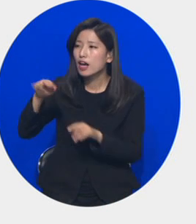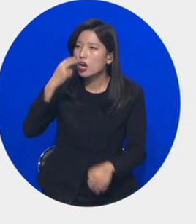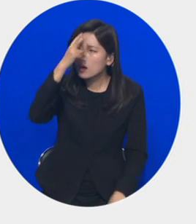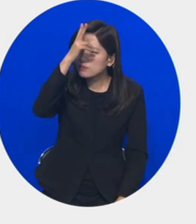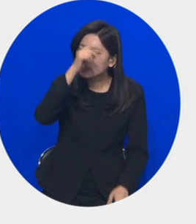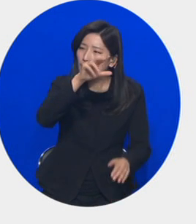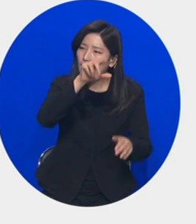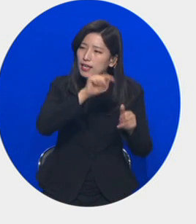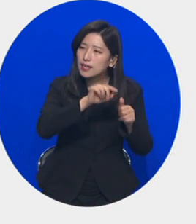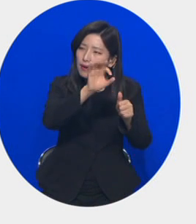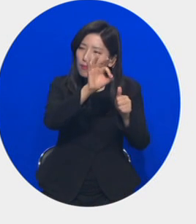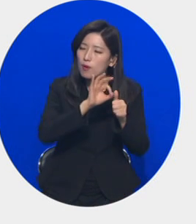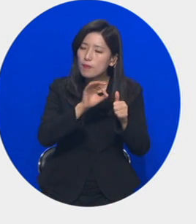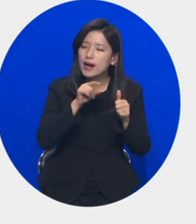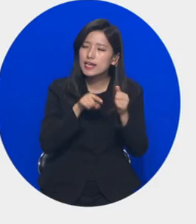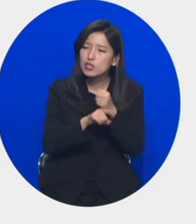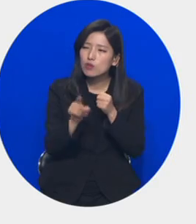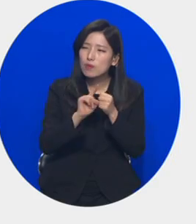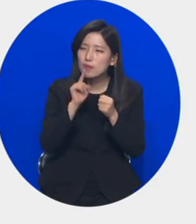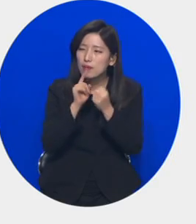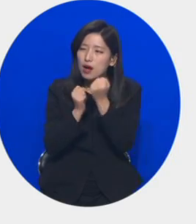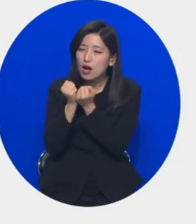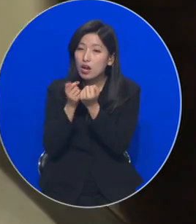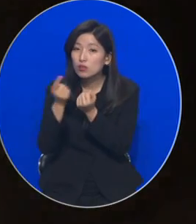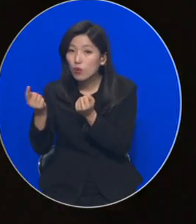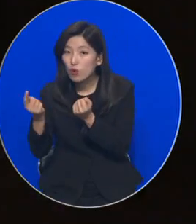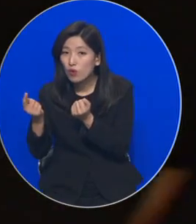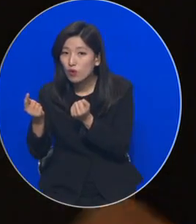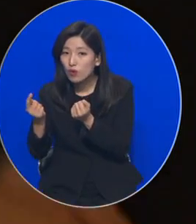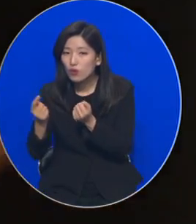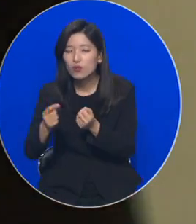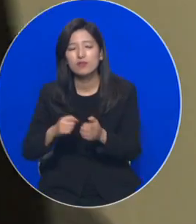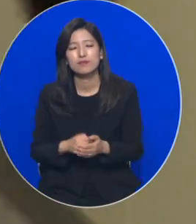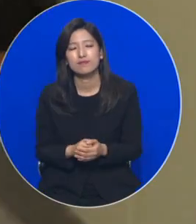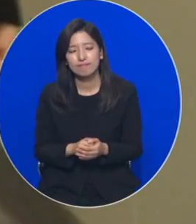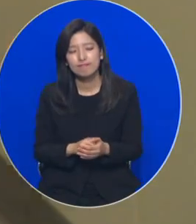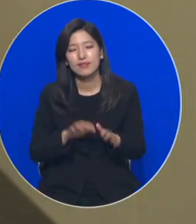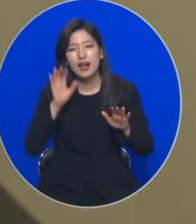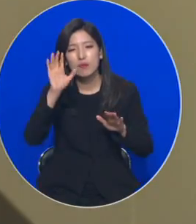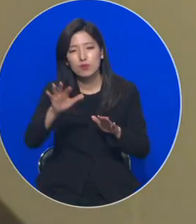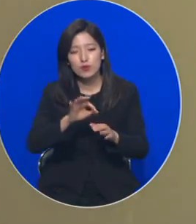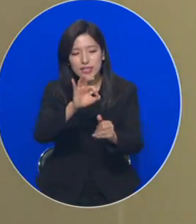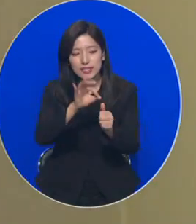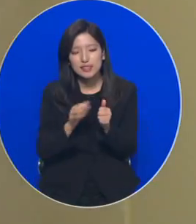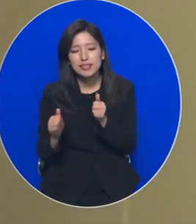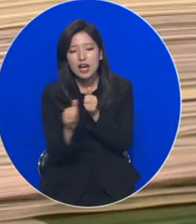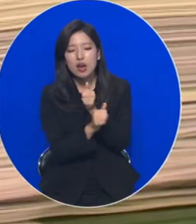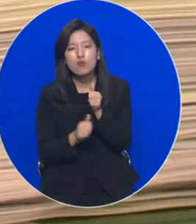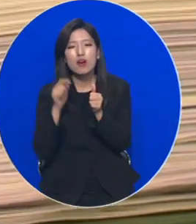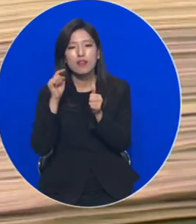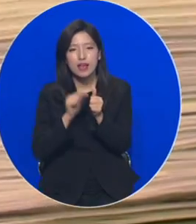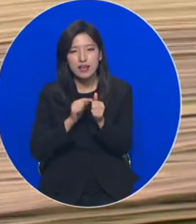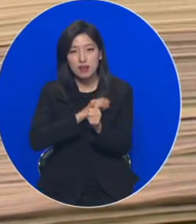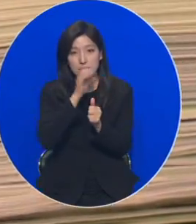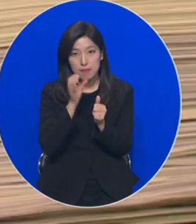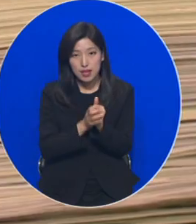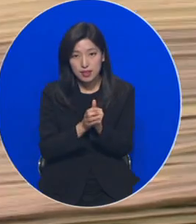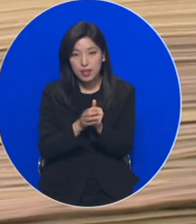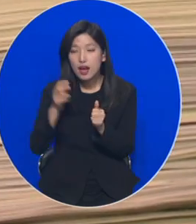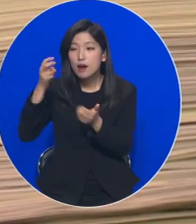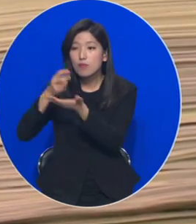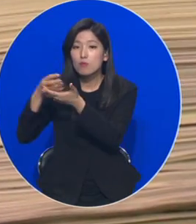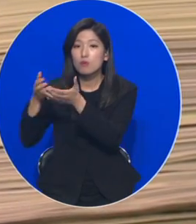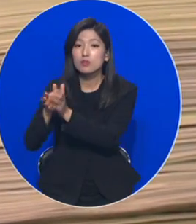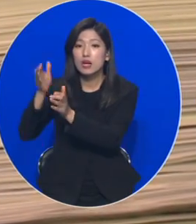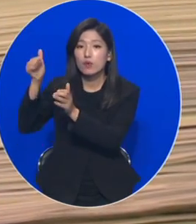검찰총장이 아닌 검찰인사위원회의 의견을 듣도록 했습니다. 다만 검찰총장은 검사 보직에 대한 의견을 검찰인사위원회에